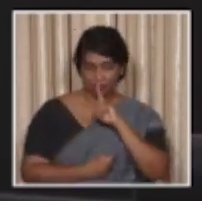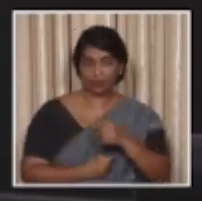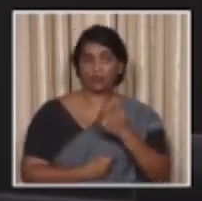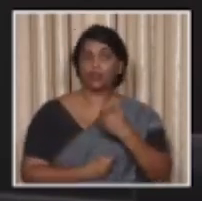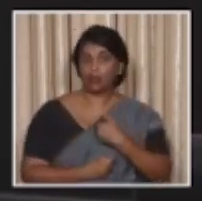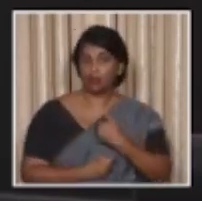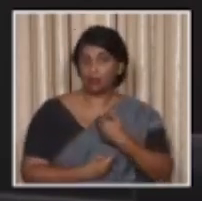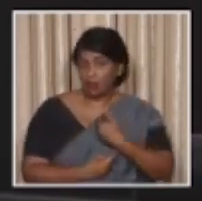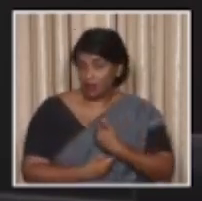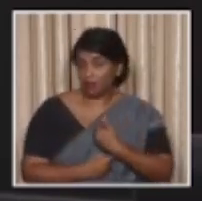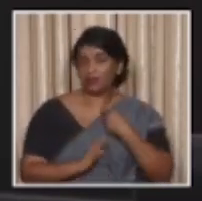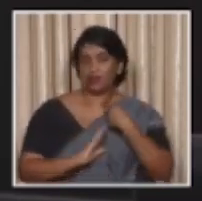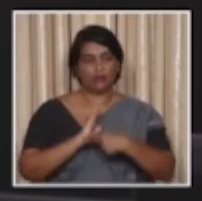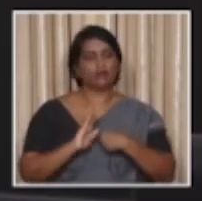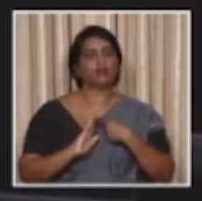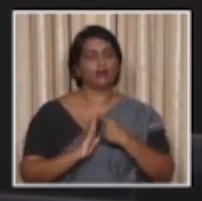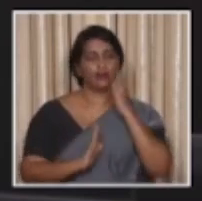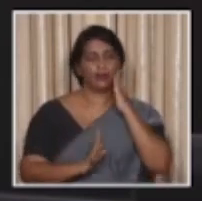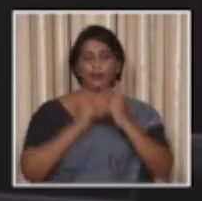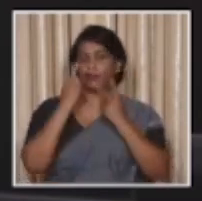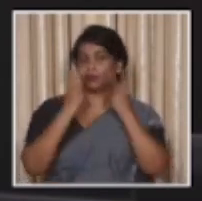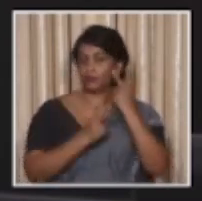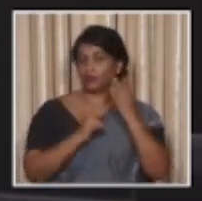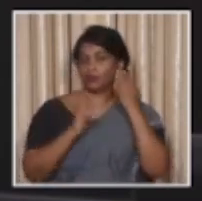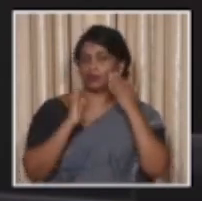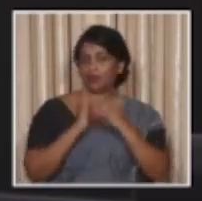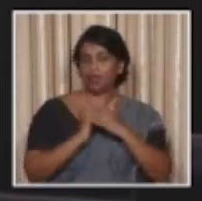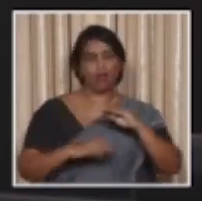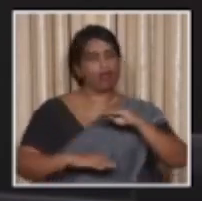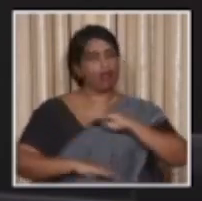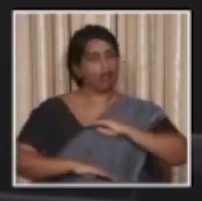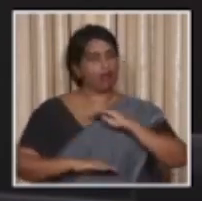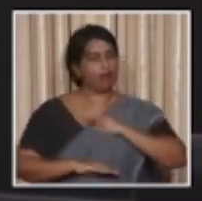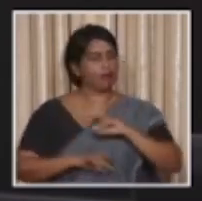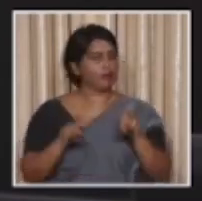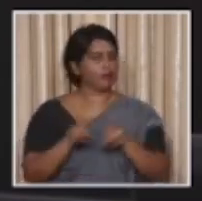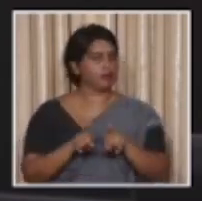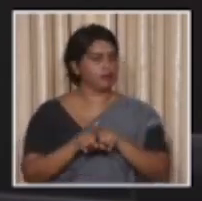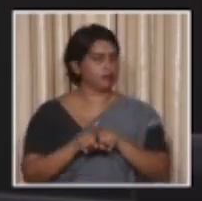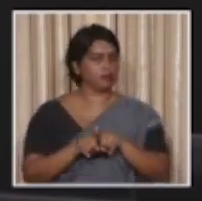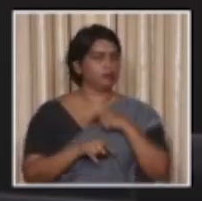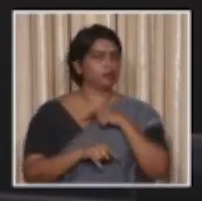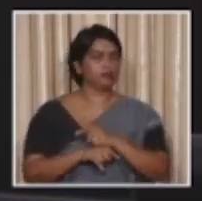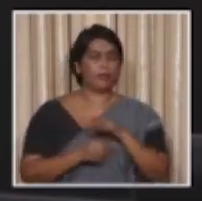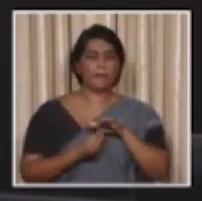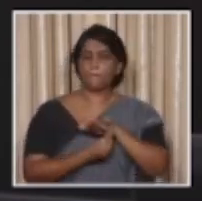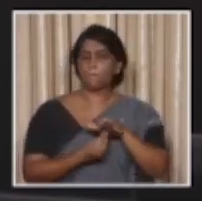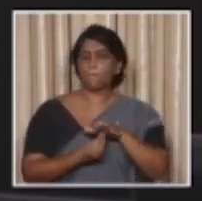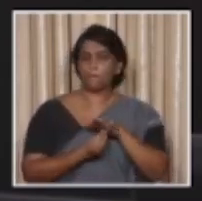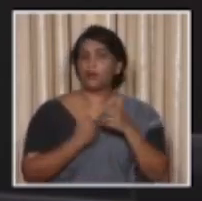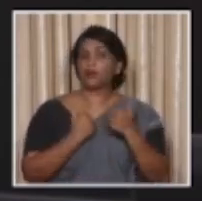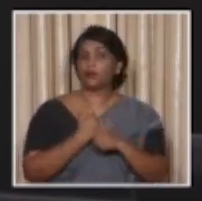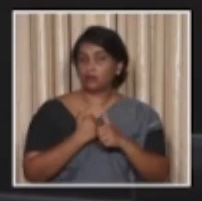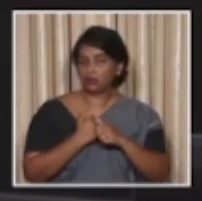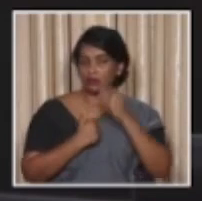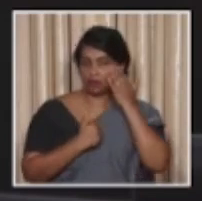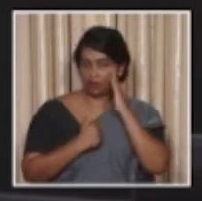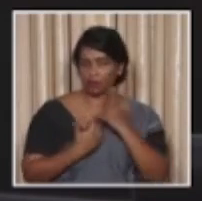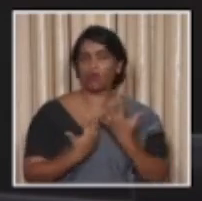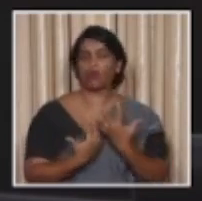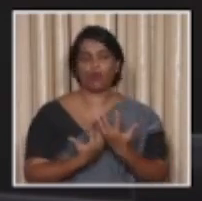අපි අපේ රටේ මේ සංචාරකයන්ගේ ආකල්පවලට සරිලන විදිහට මේ පරිසරයේ සකස් කිරීමේ ස්වභාවය,